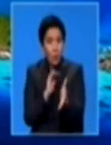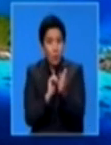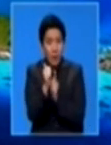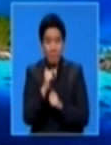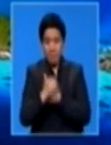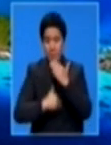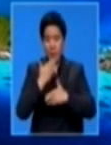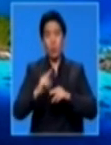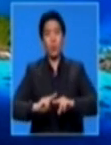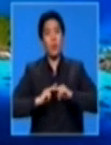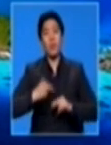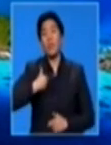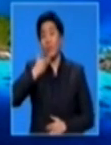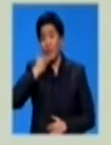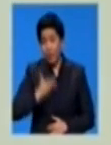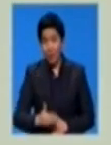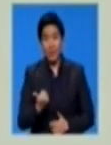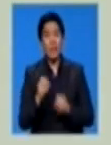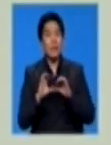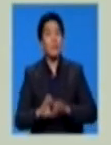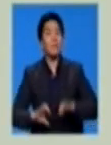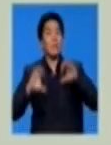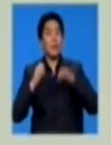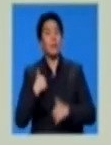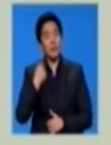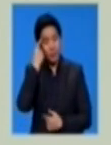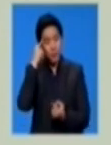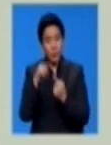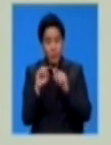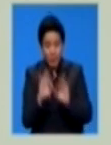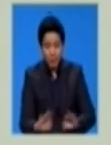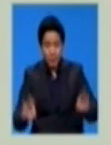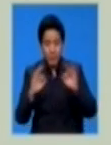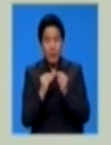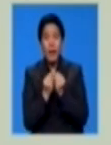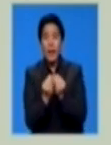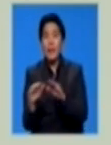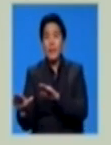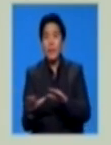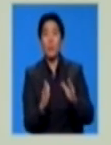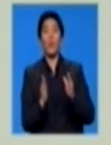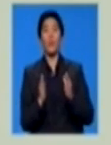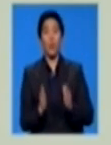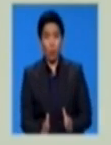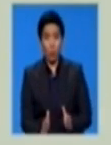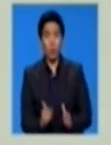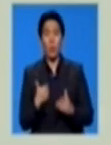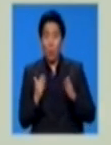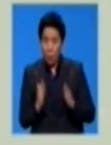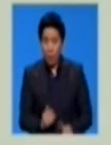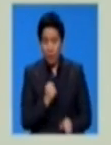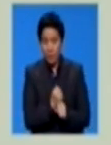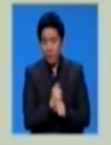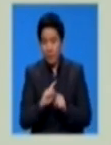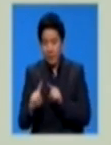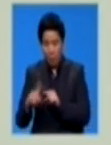าตัวเองอยู่เสมอในส่วนรัฐบาลเองนั้นให้ความสำคัญอย่างมากนะครับในการเตรียมในเรื่องของกำลังคนทรัพยากรมนุษย์แรงง